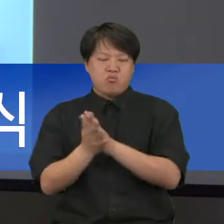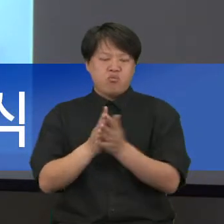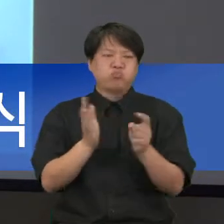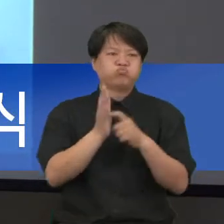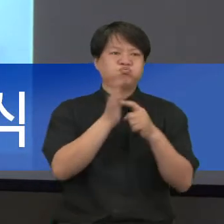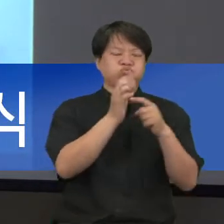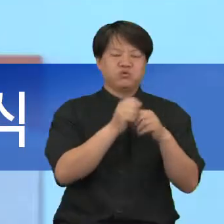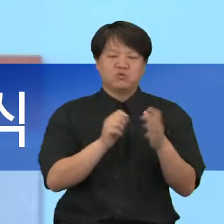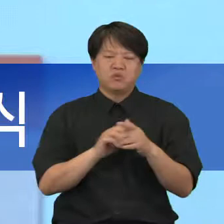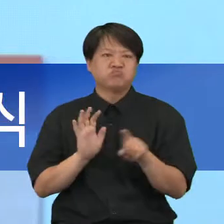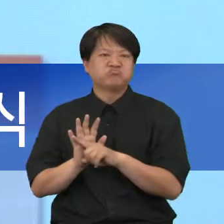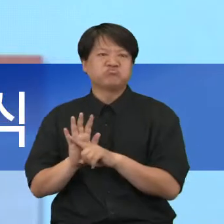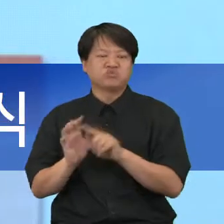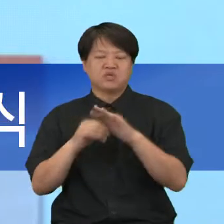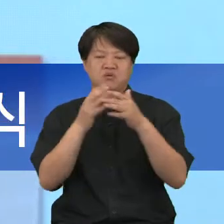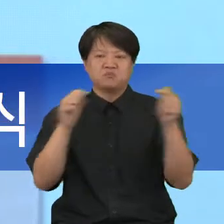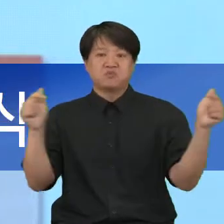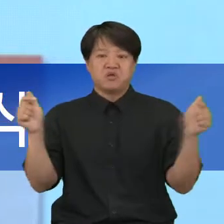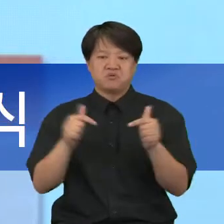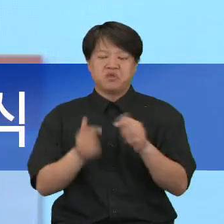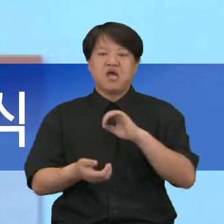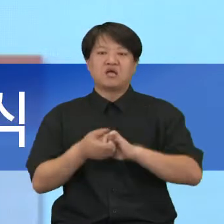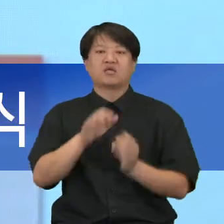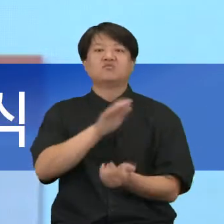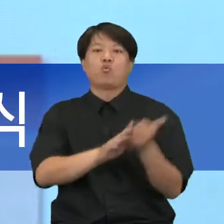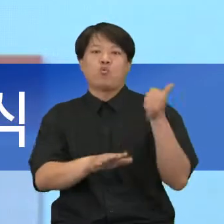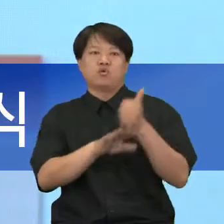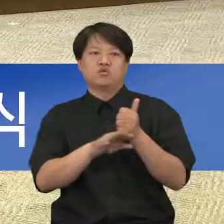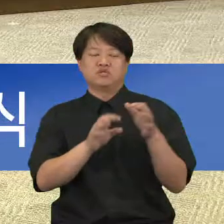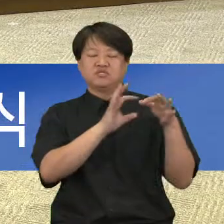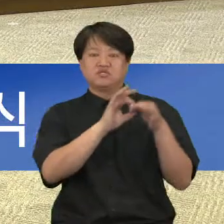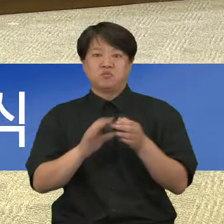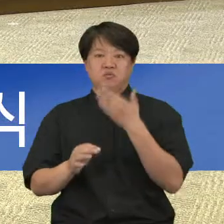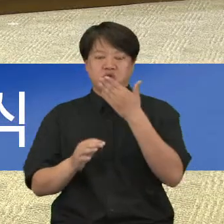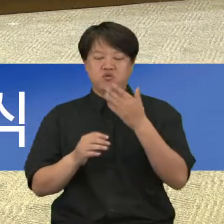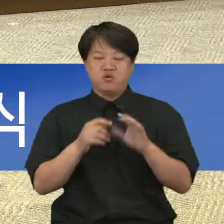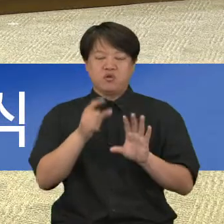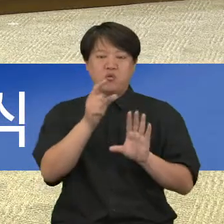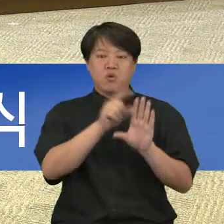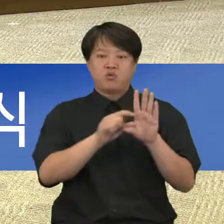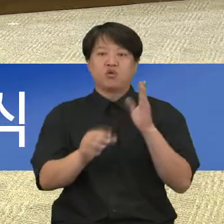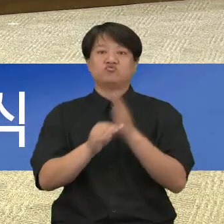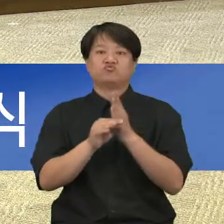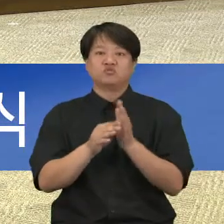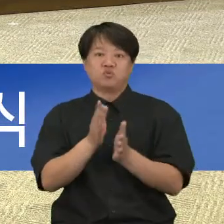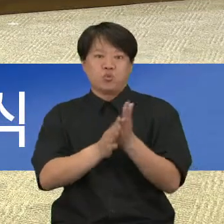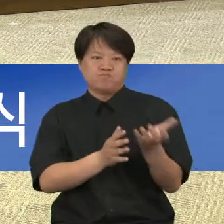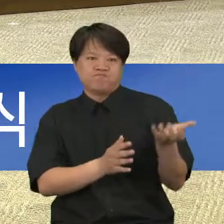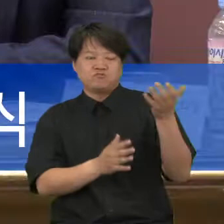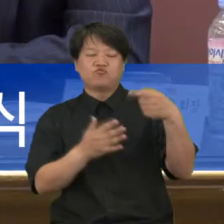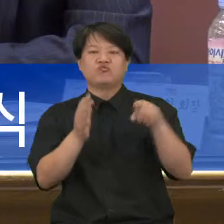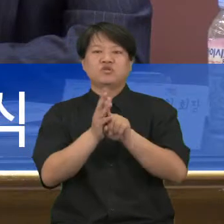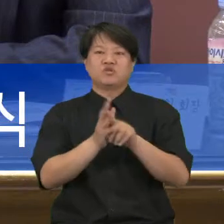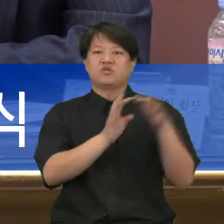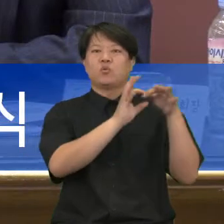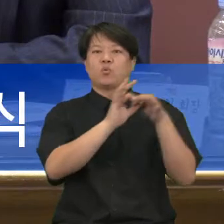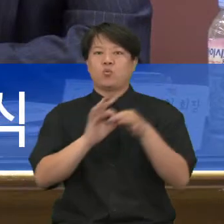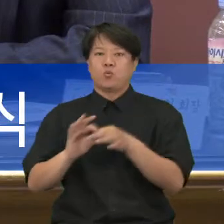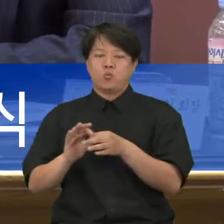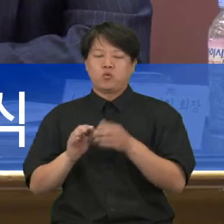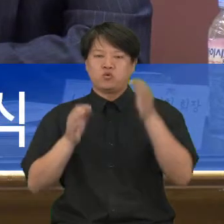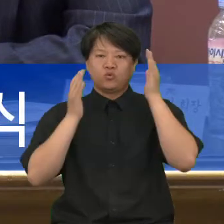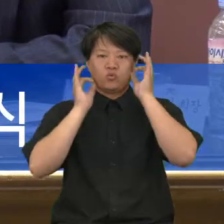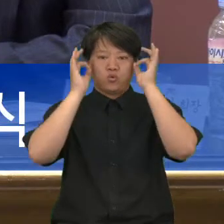산업화로 발생하는 부작용을 해소하고 한계를 극복하는 등 지속가능한 환동의 중심도시로 나아가기 위한 노력을 이어가고